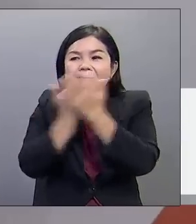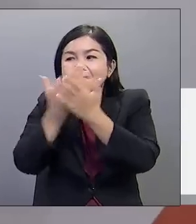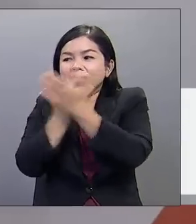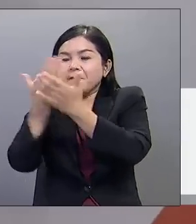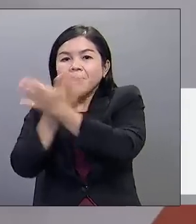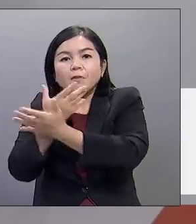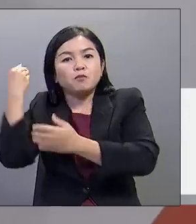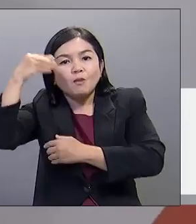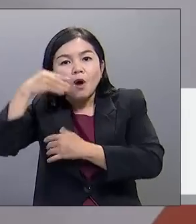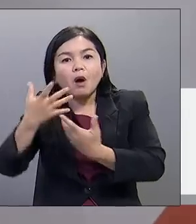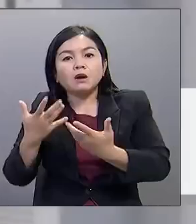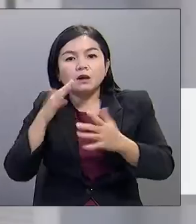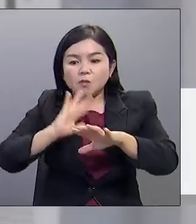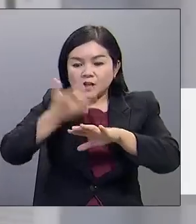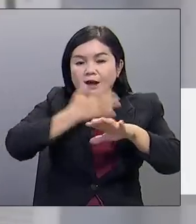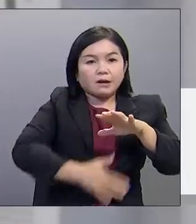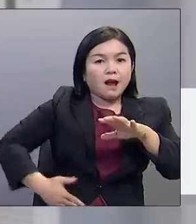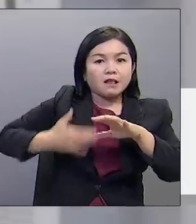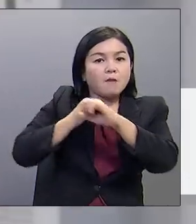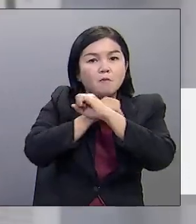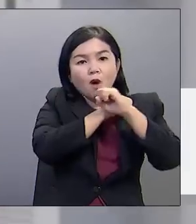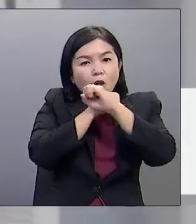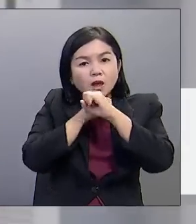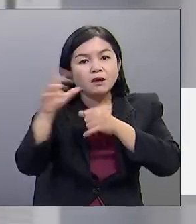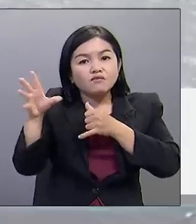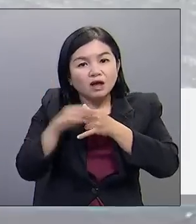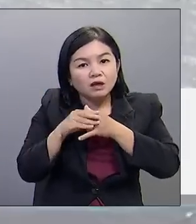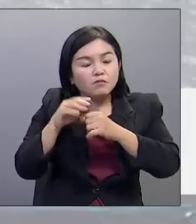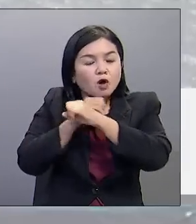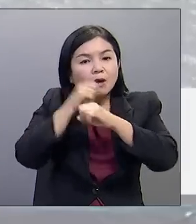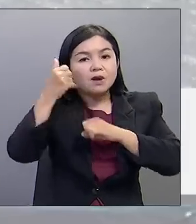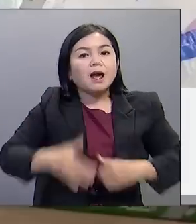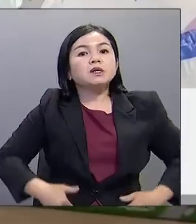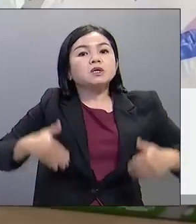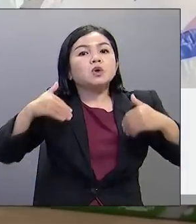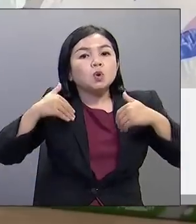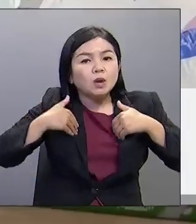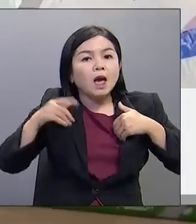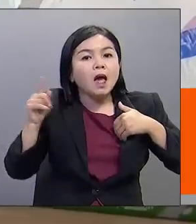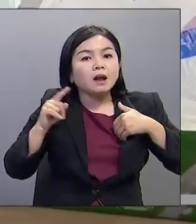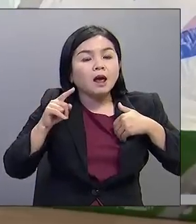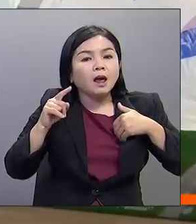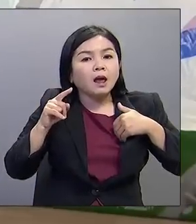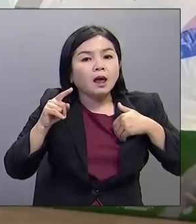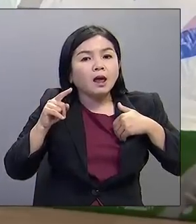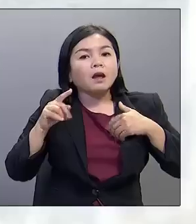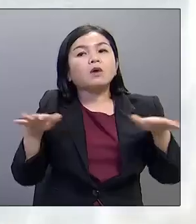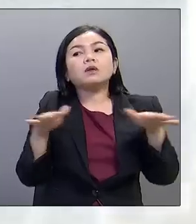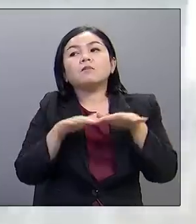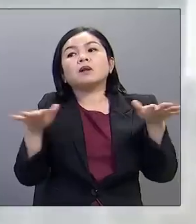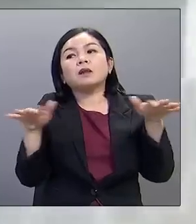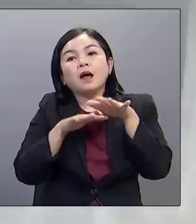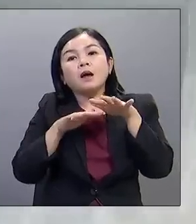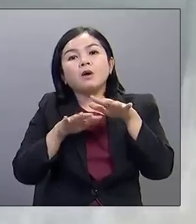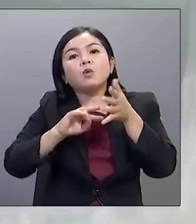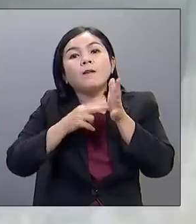ภูมิคุ้มกันที่เกิดขึ้นไม่สามารถจะป้องกันการติดเชื้อได้ชีวิตก็จะเข้าสู่ภาวะปกติเพิ่มขึ้นเรื่อยๆและโรค